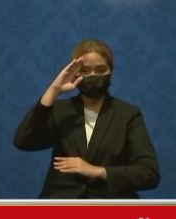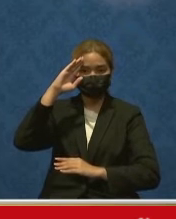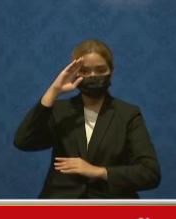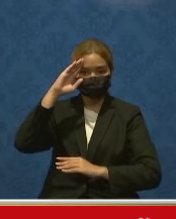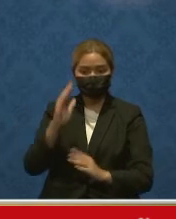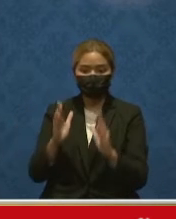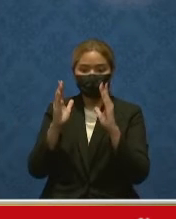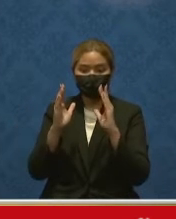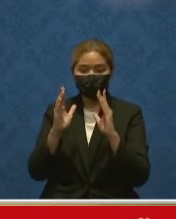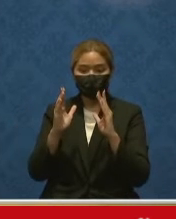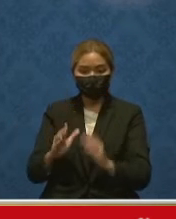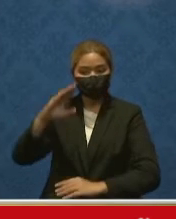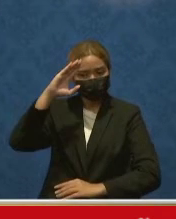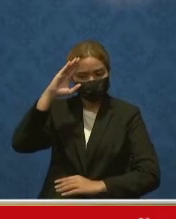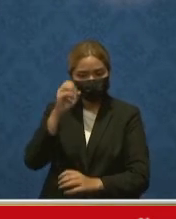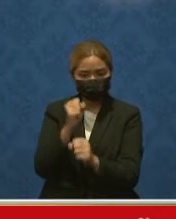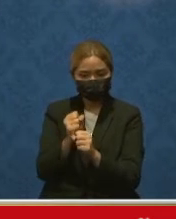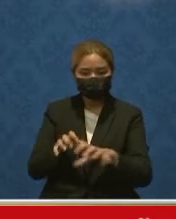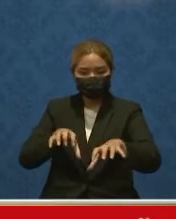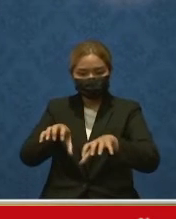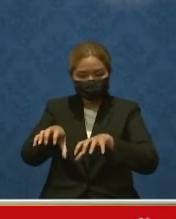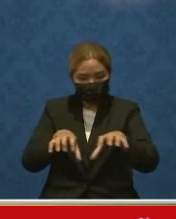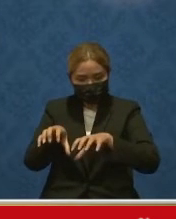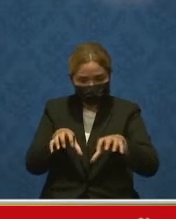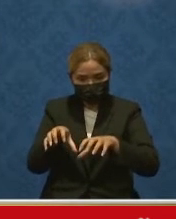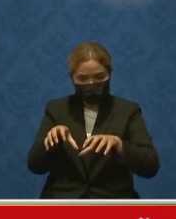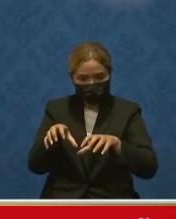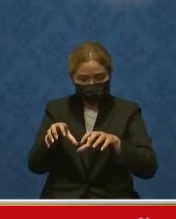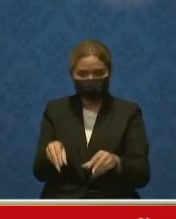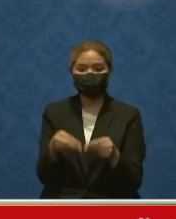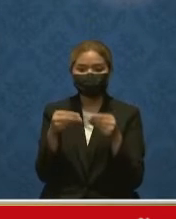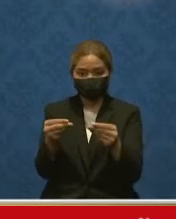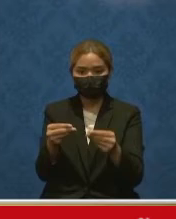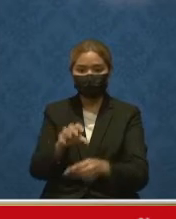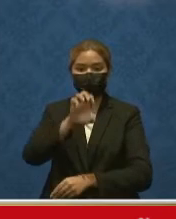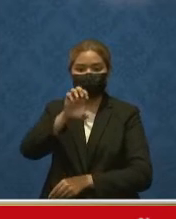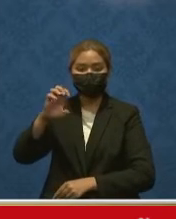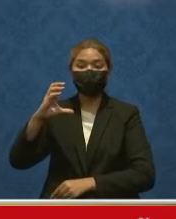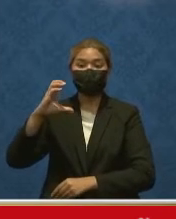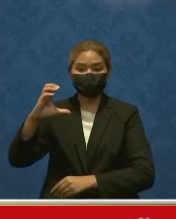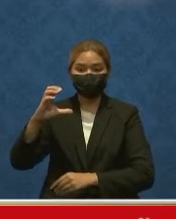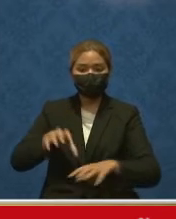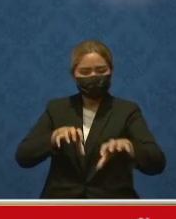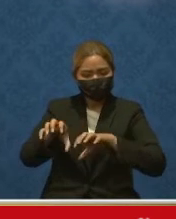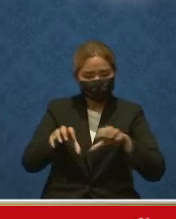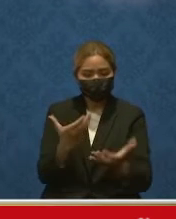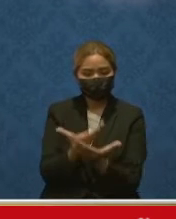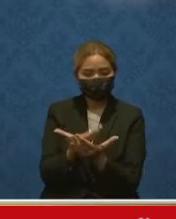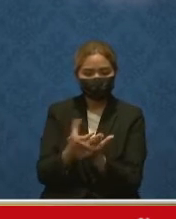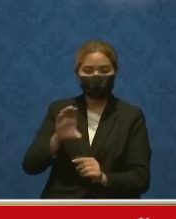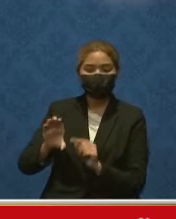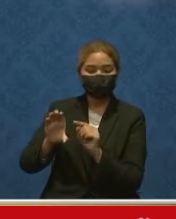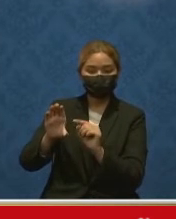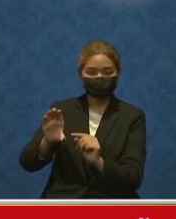ไปทำทุกเรื่องอันนี้งี้อินทรีย์นะครับอีซีนะครับไปจัดงบประมาณ